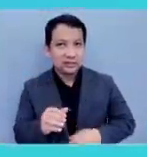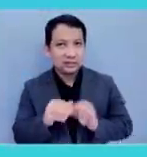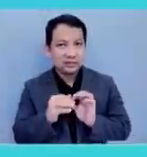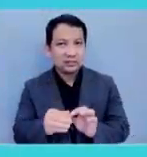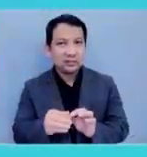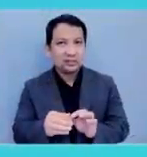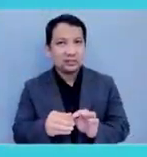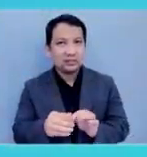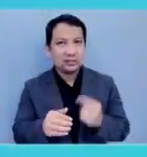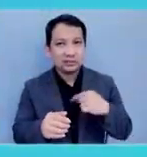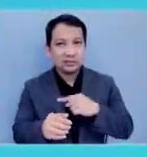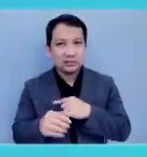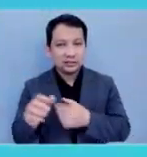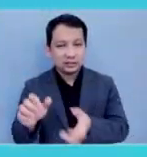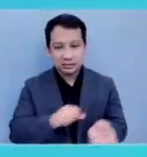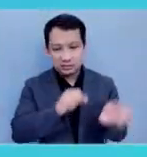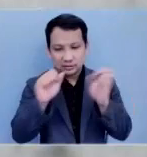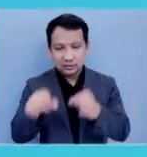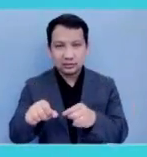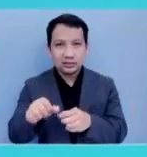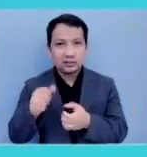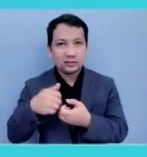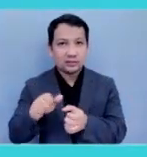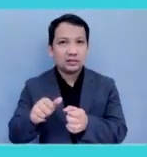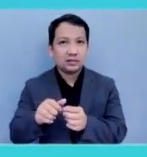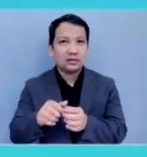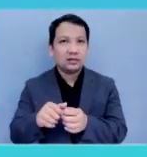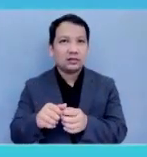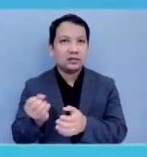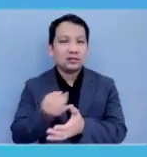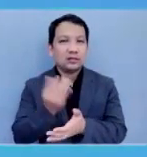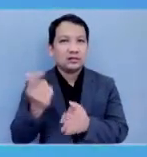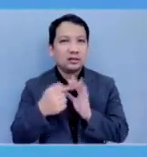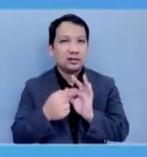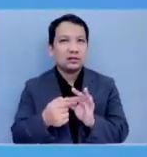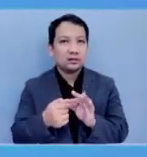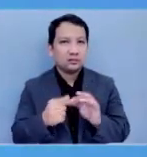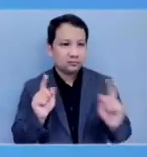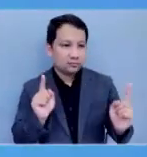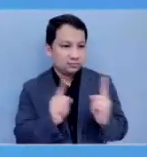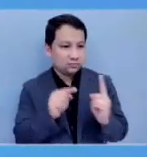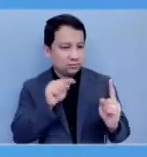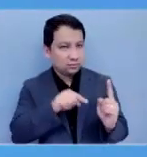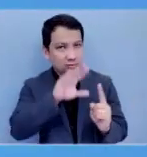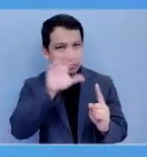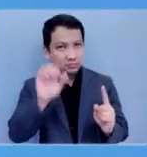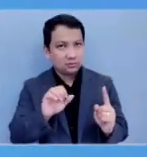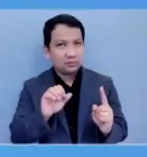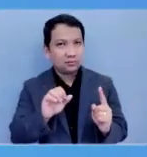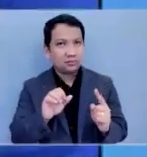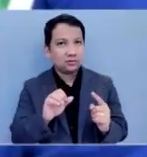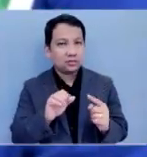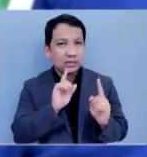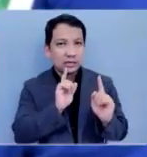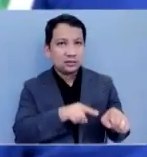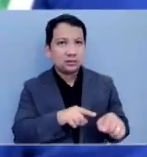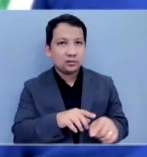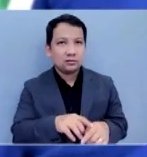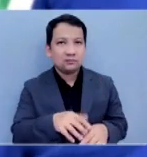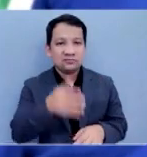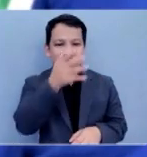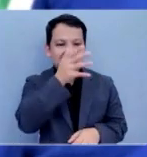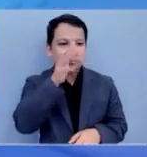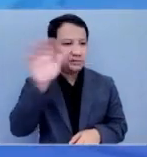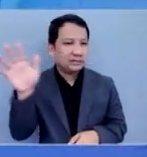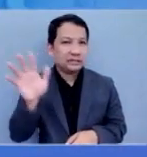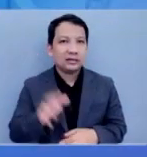na, ibinato ni Manong Guard ang tuta. Ang ilang nakakita, kinumpronta ang guard na tila walang pangundang sumagot na wala siyang